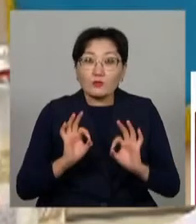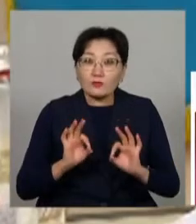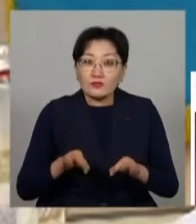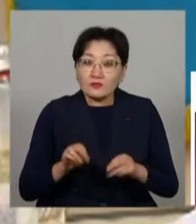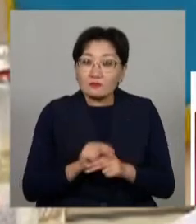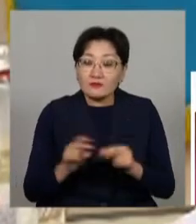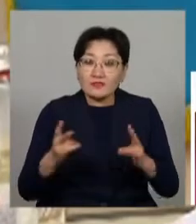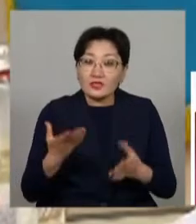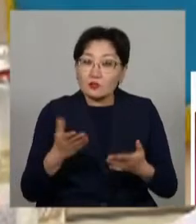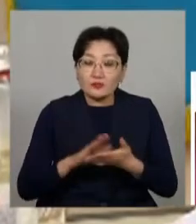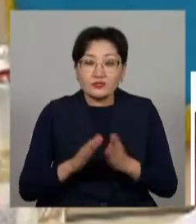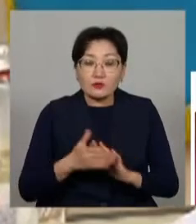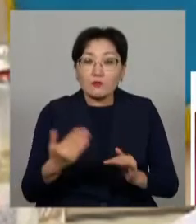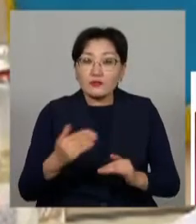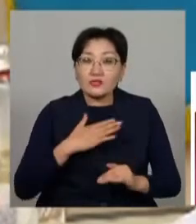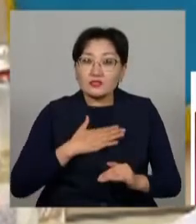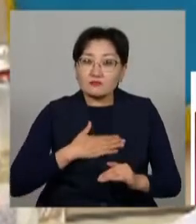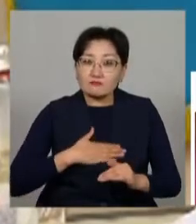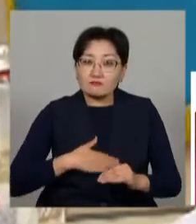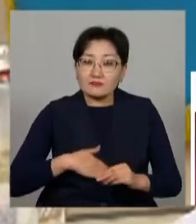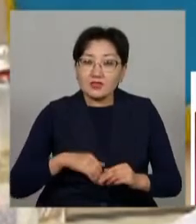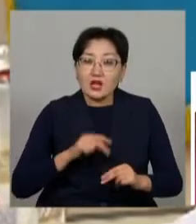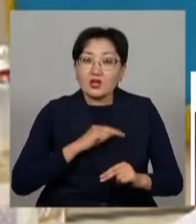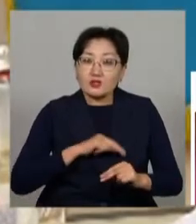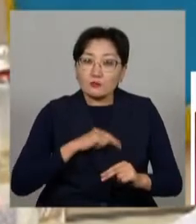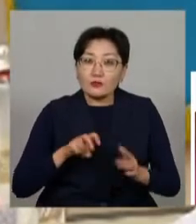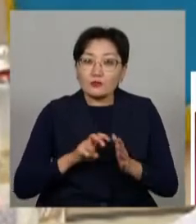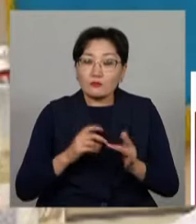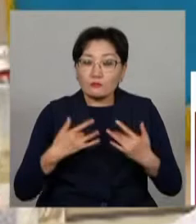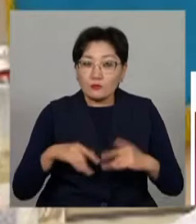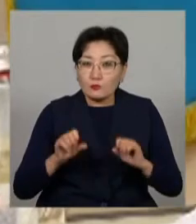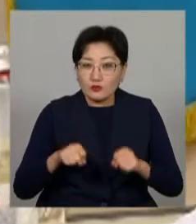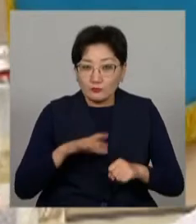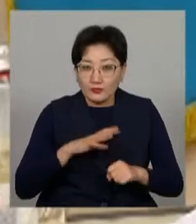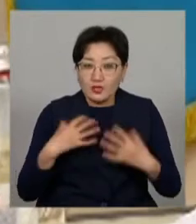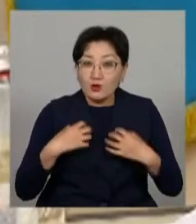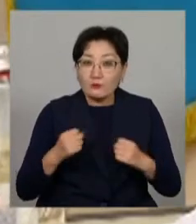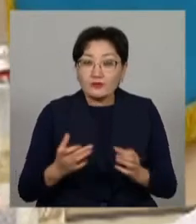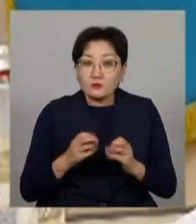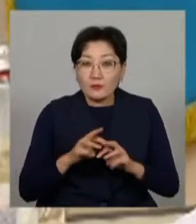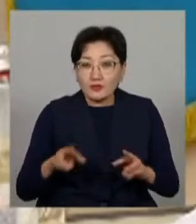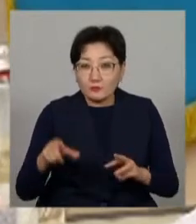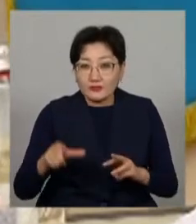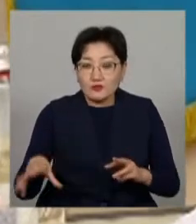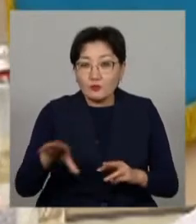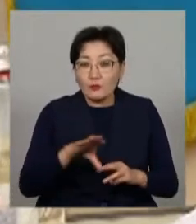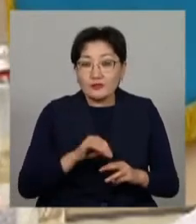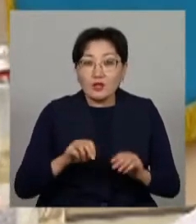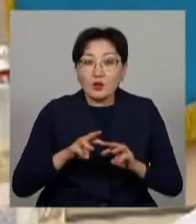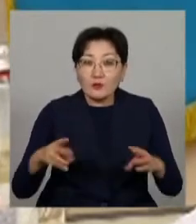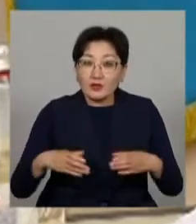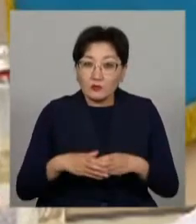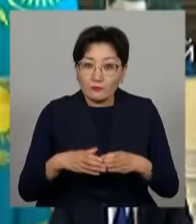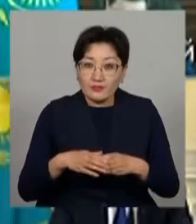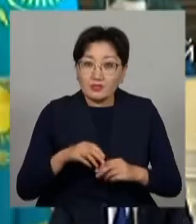Олай болмаған жағдайда сіздің көңіліңізді қатты қалдыратын кадрлық шешім қабылданады. Бұл тек денсаулық сақтау министріне ғана емес, сонымен бірге бүкіл үкіметке